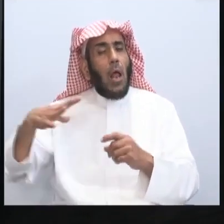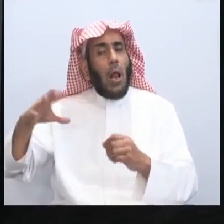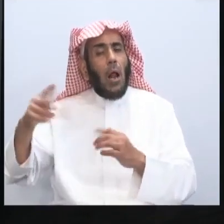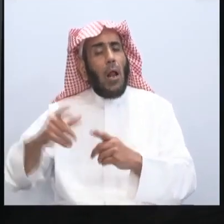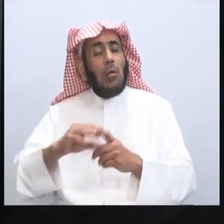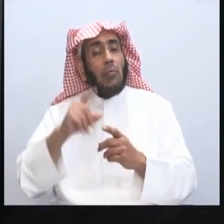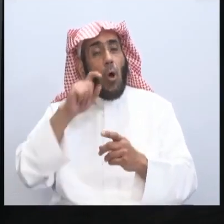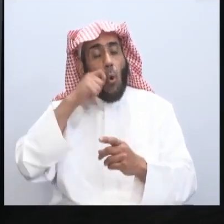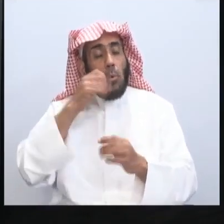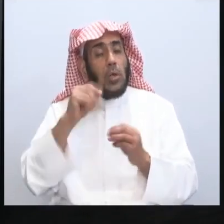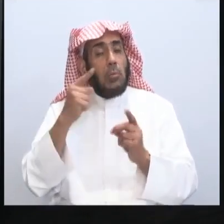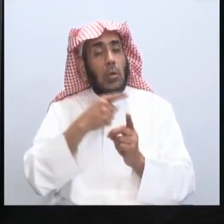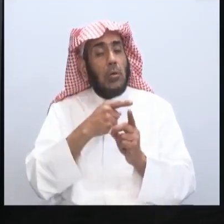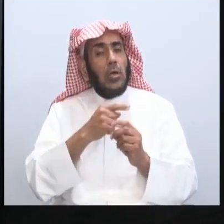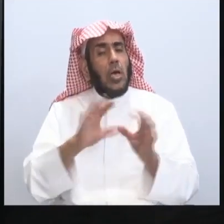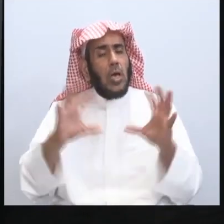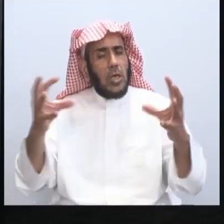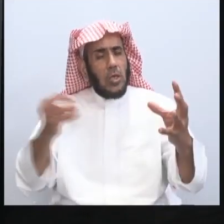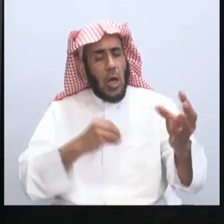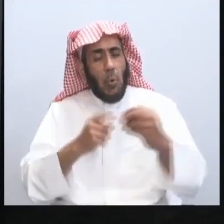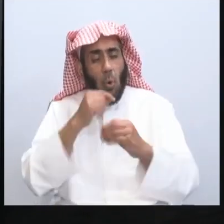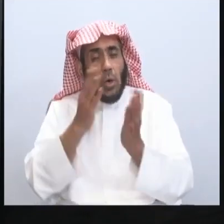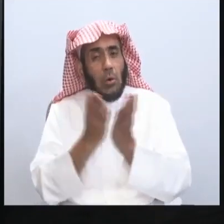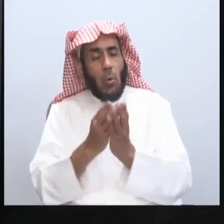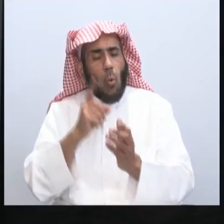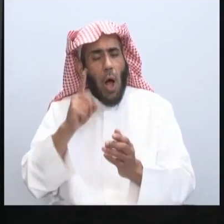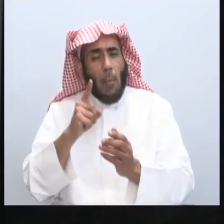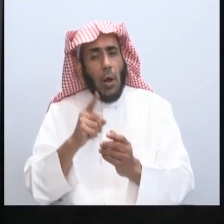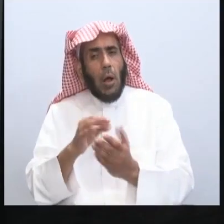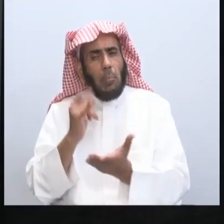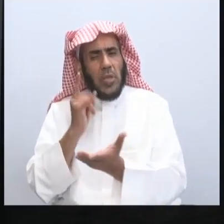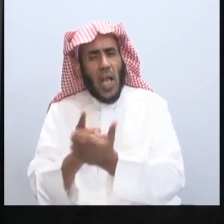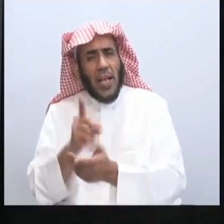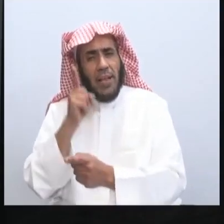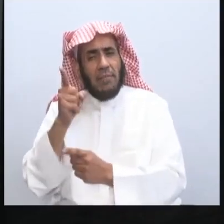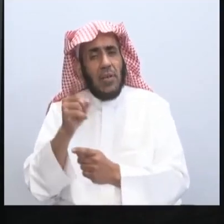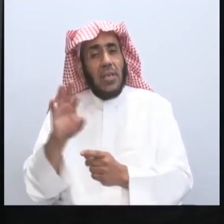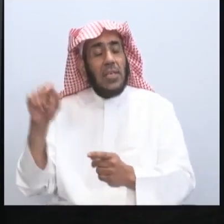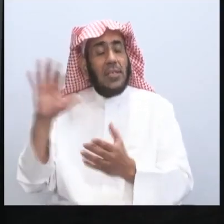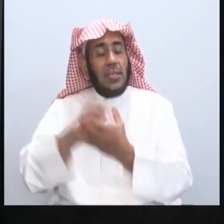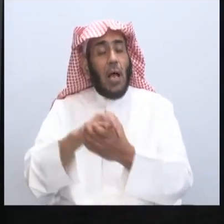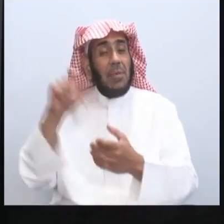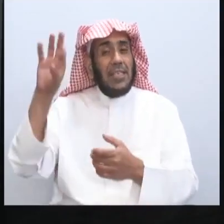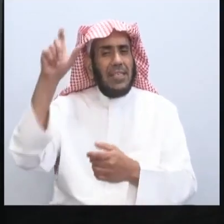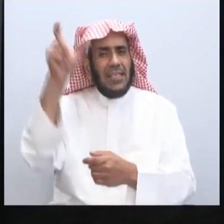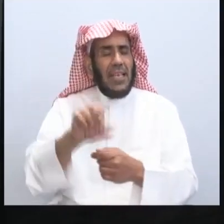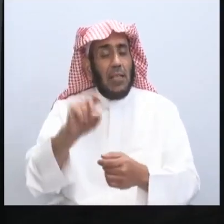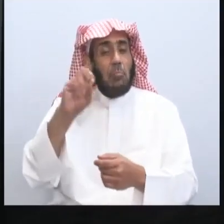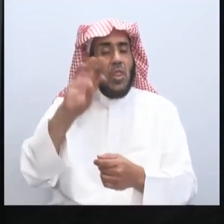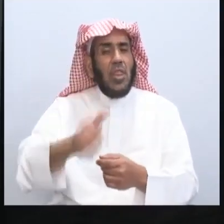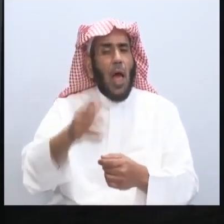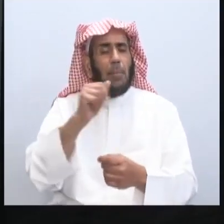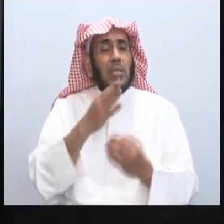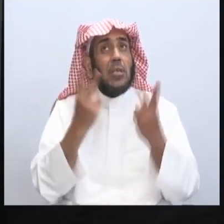بن الخطاب رضي الله عنه جمع القران وامر بتكليف الصحابي زيد بن ثابت رضي الله